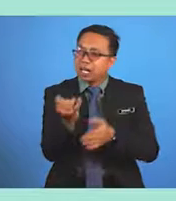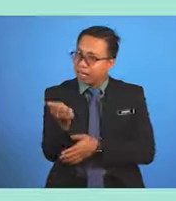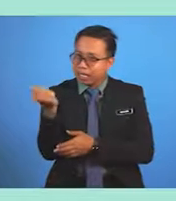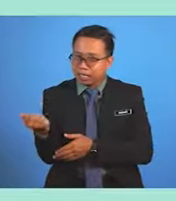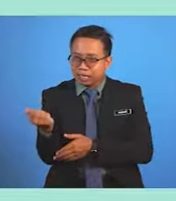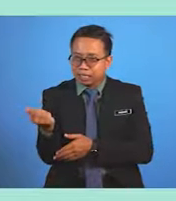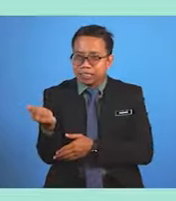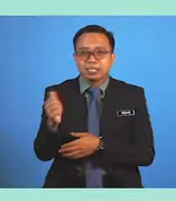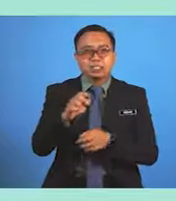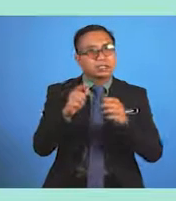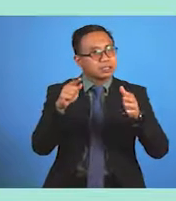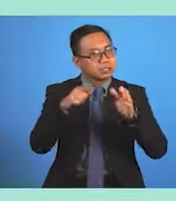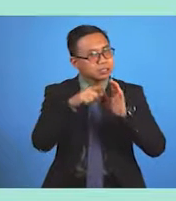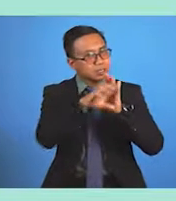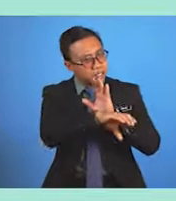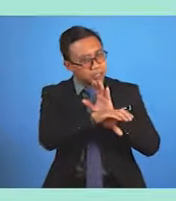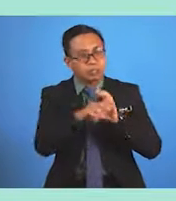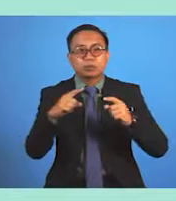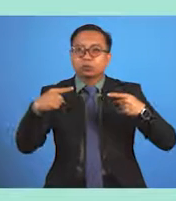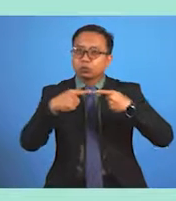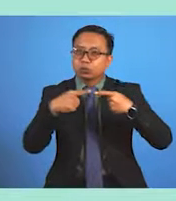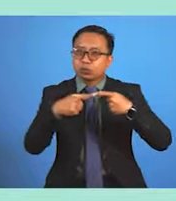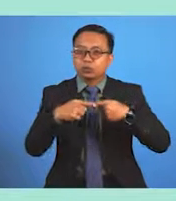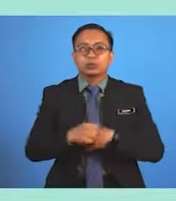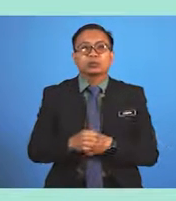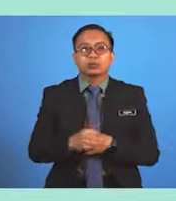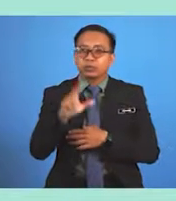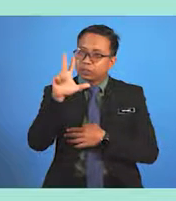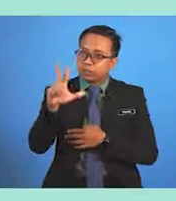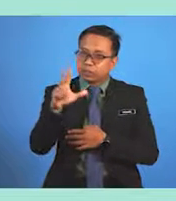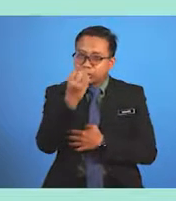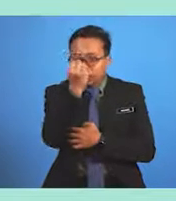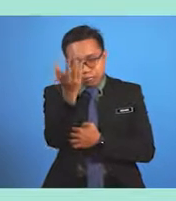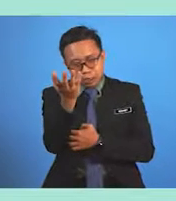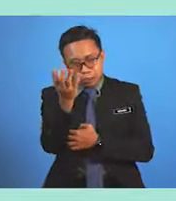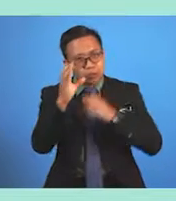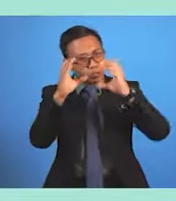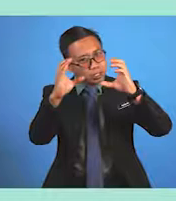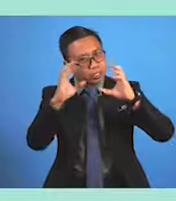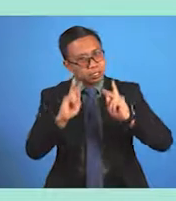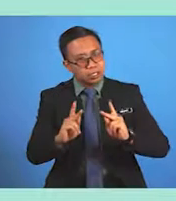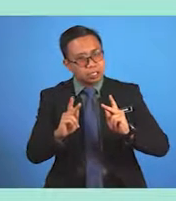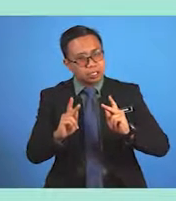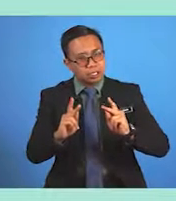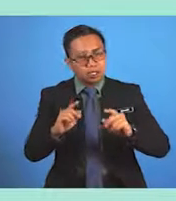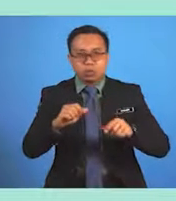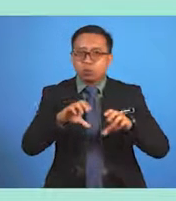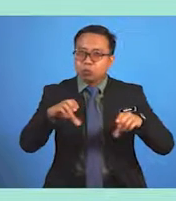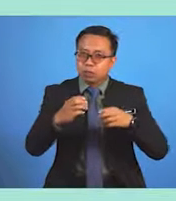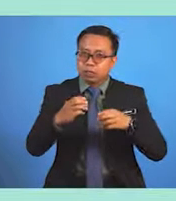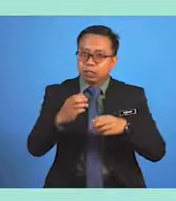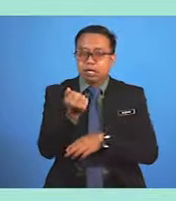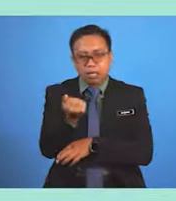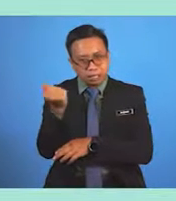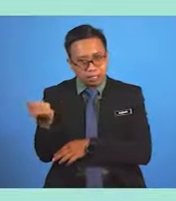peralatan pencegahan musuh tenakan. Dan ketiga, menerangkan kaedah penggunaan alat dan